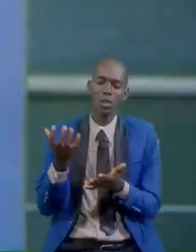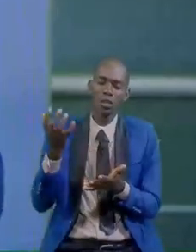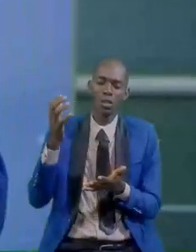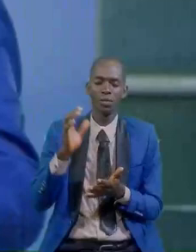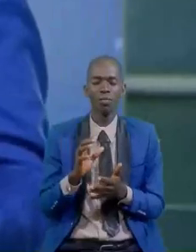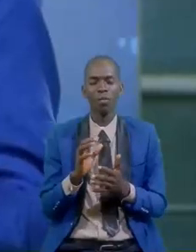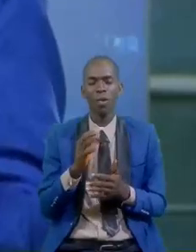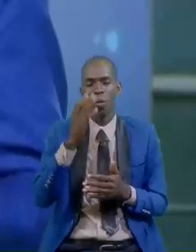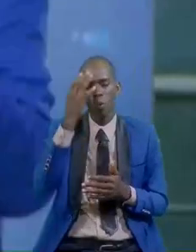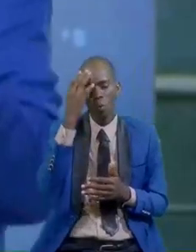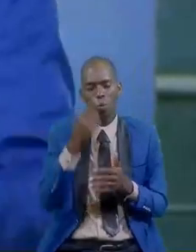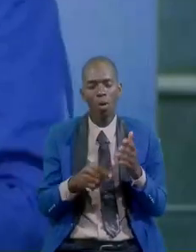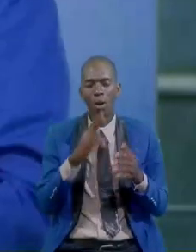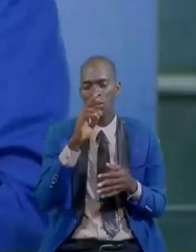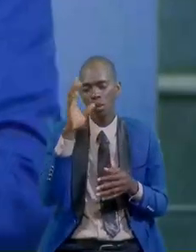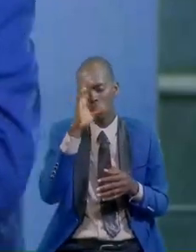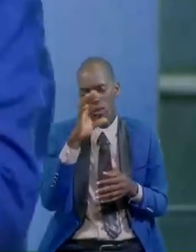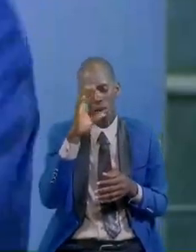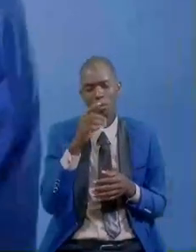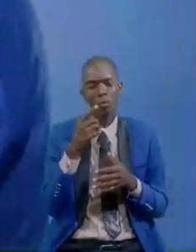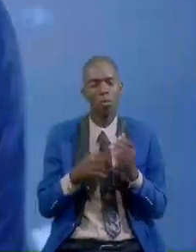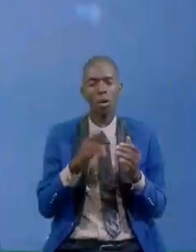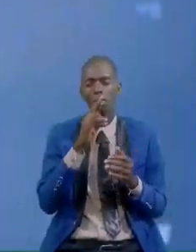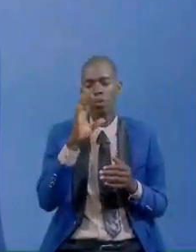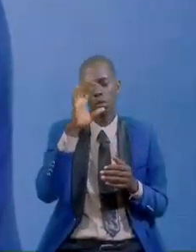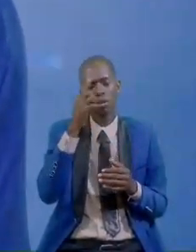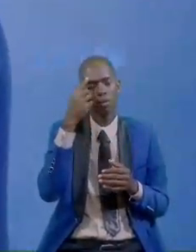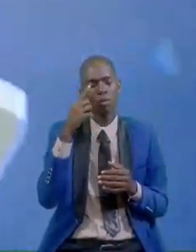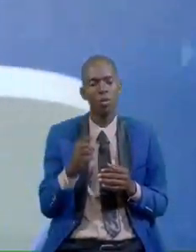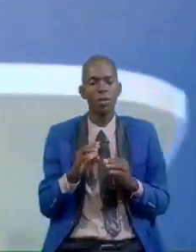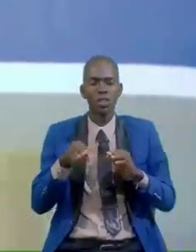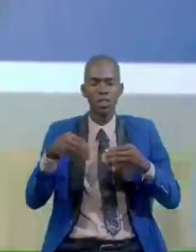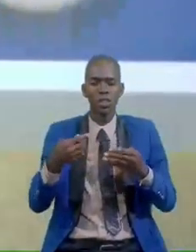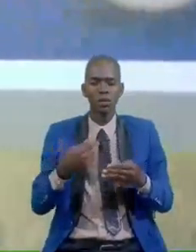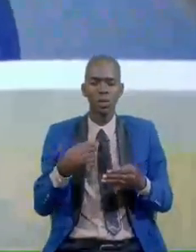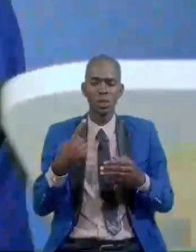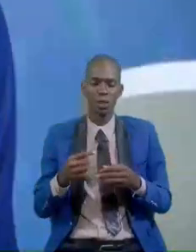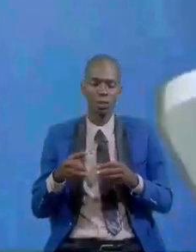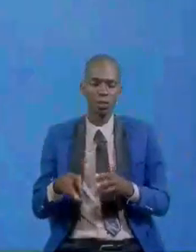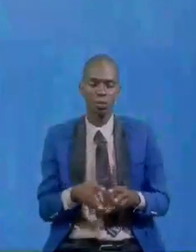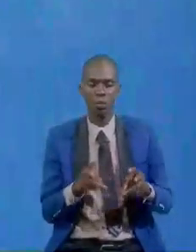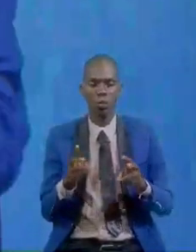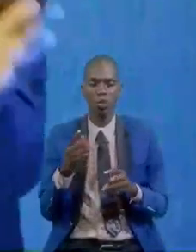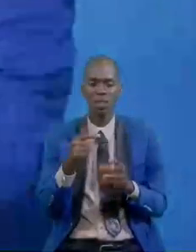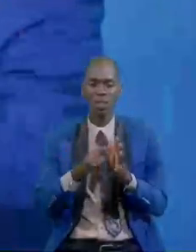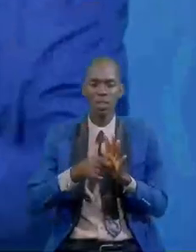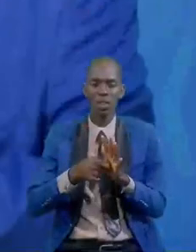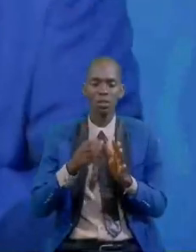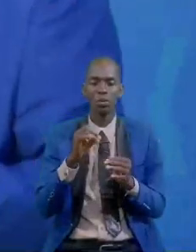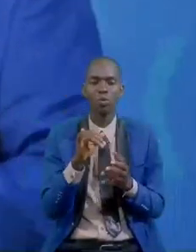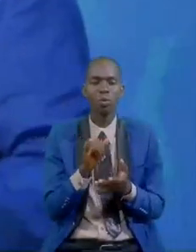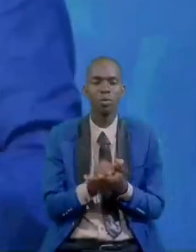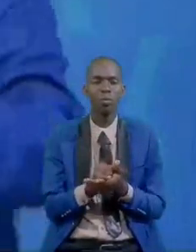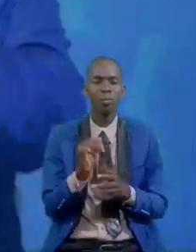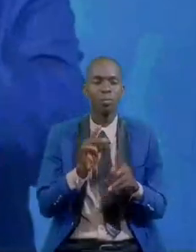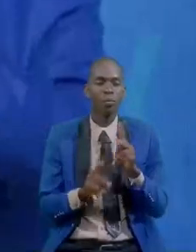cherches? Pourquoi es-tu là ce matin? Qu'est-ce que tu cherches? Donnez-moi les méthodes, donnez-moi la clé pour que les